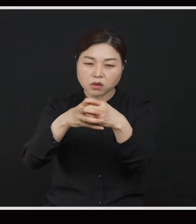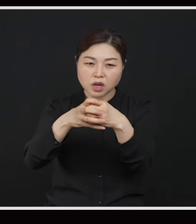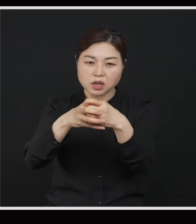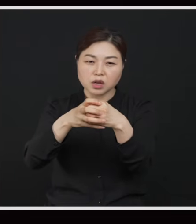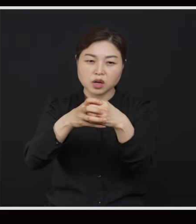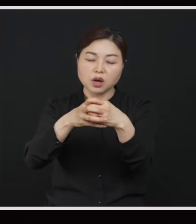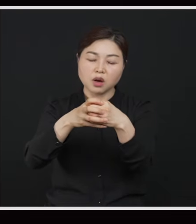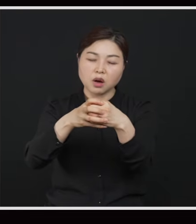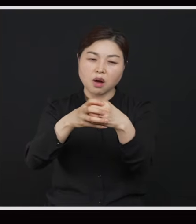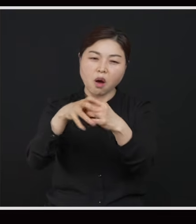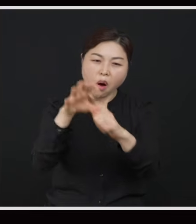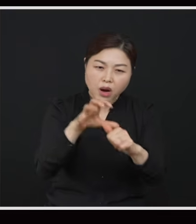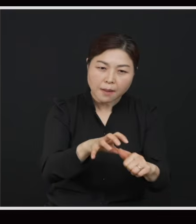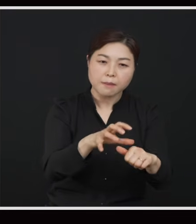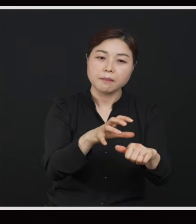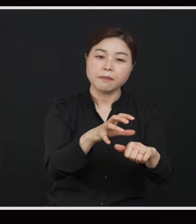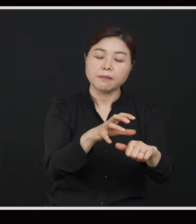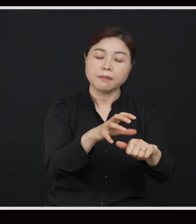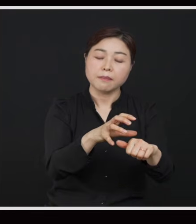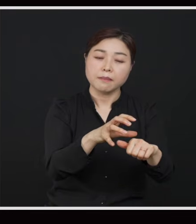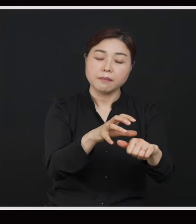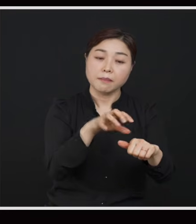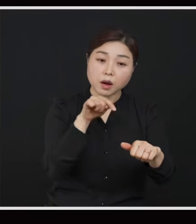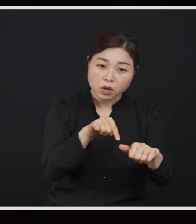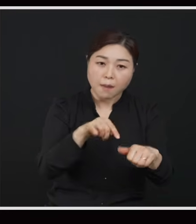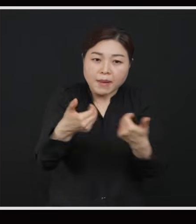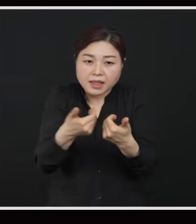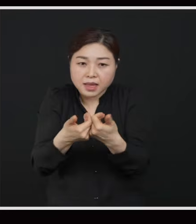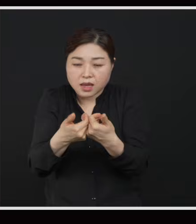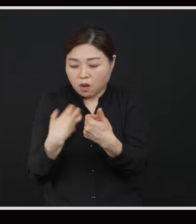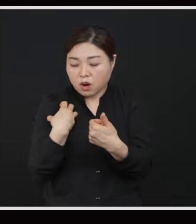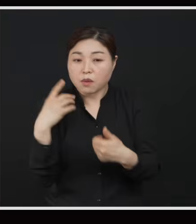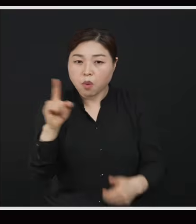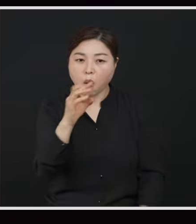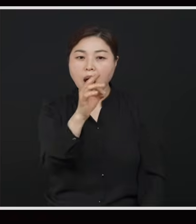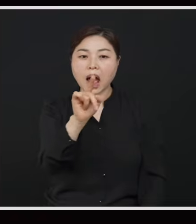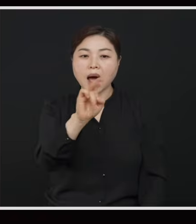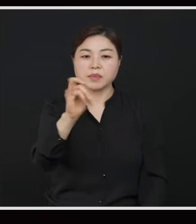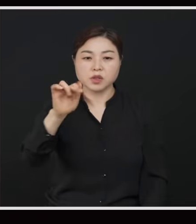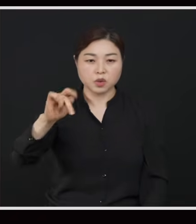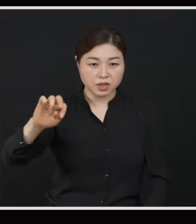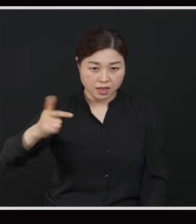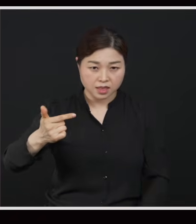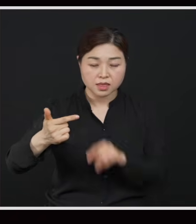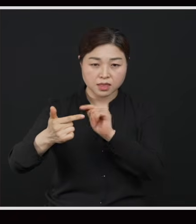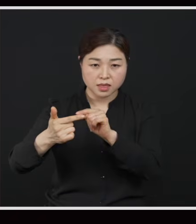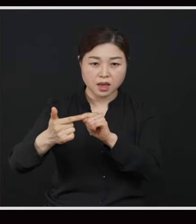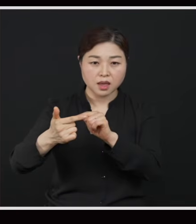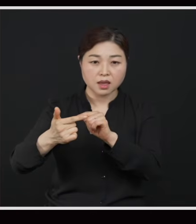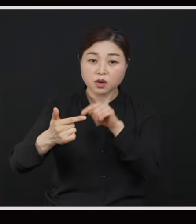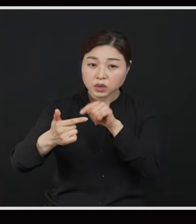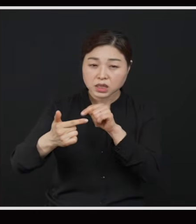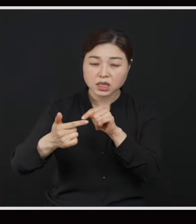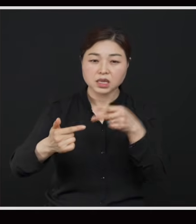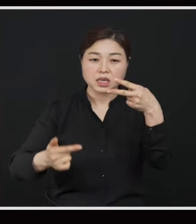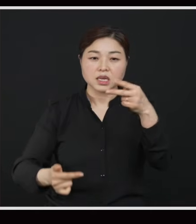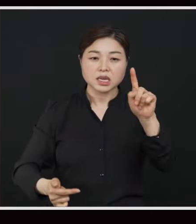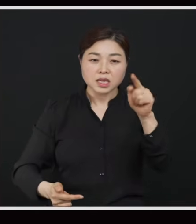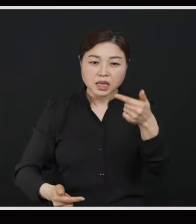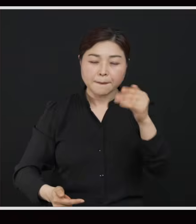됩니다. 근데 그 정반대 역할을 하는 게 아미노산이에요. 아미노산이 단백질의 원료인